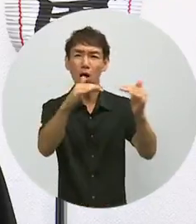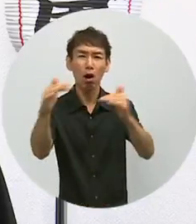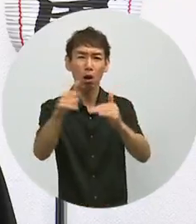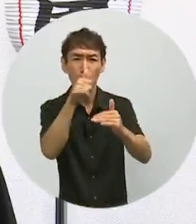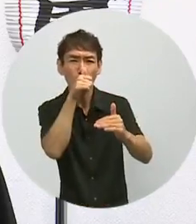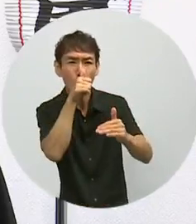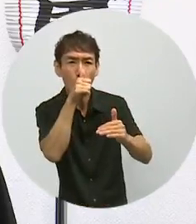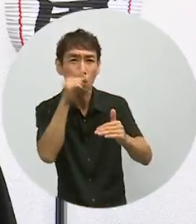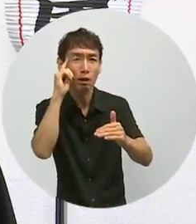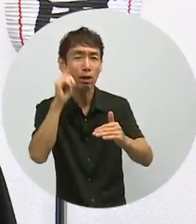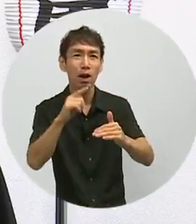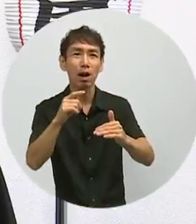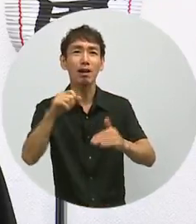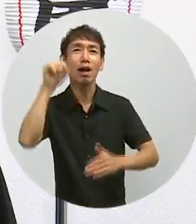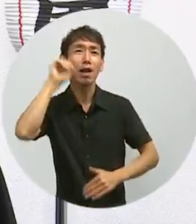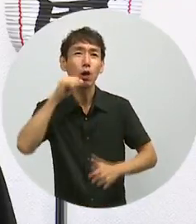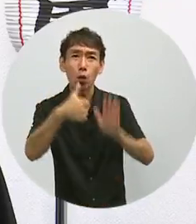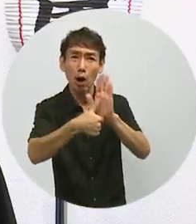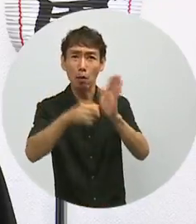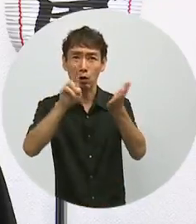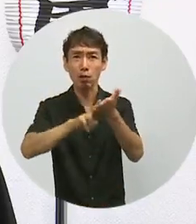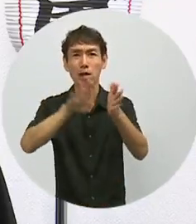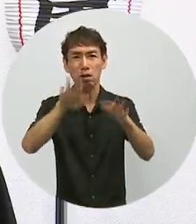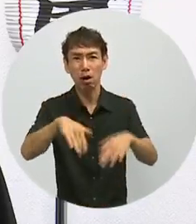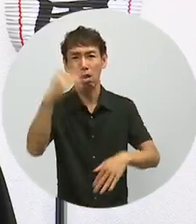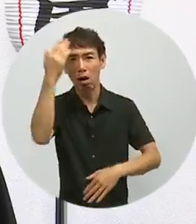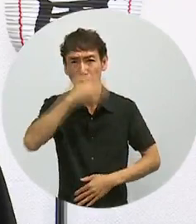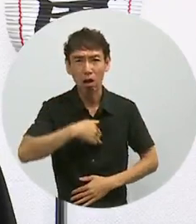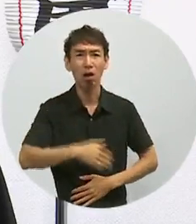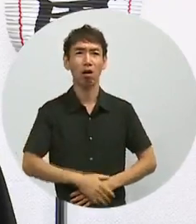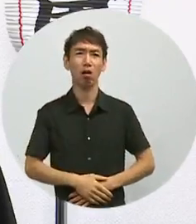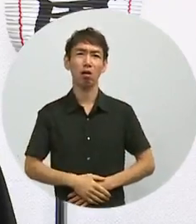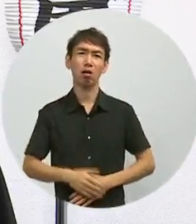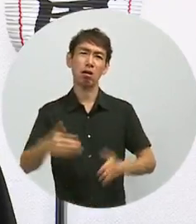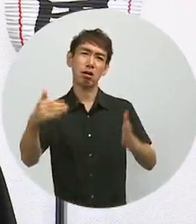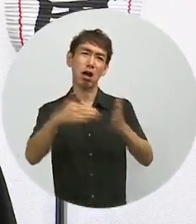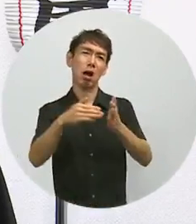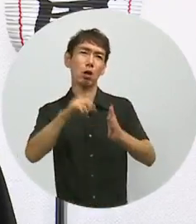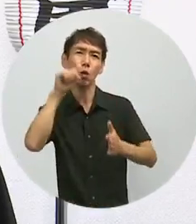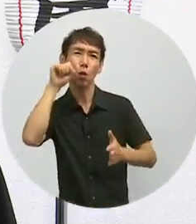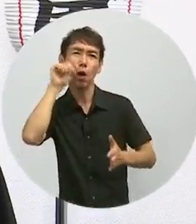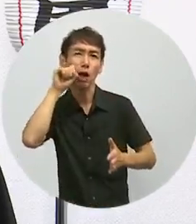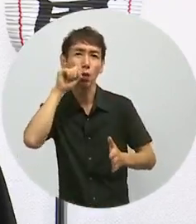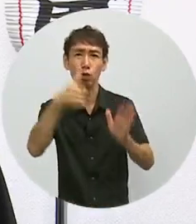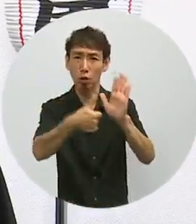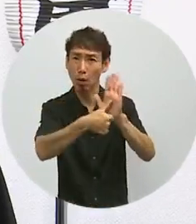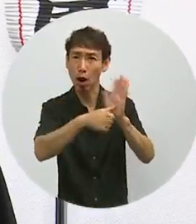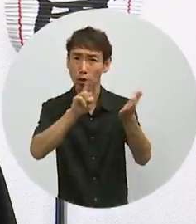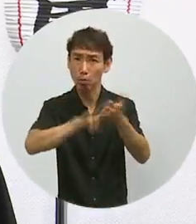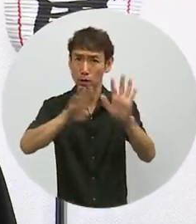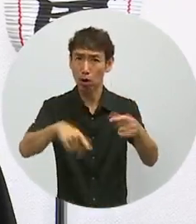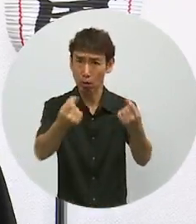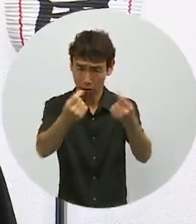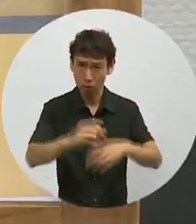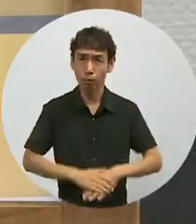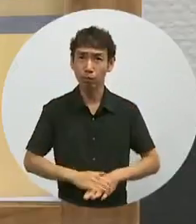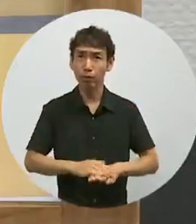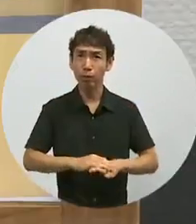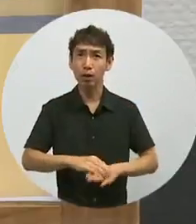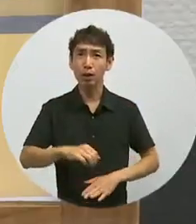ったら猫の名前を決めていたんだね。そうだね、最後には猫になったよね。猫になったということ